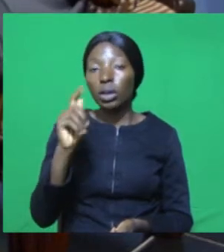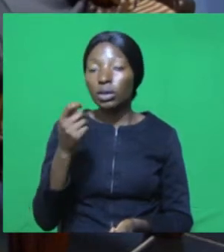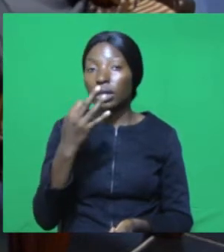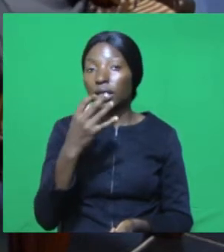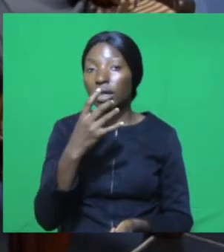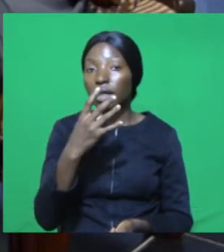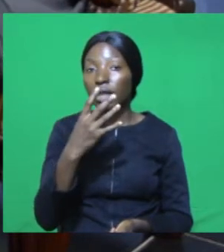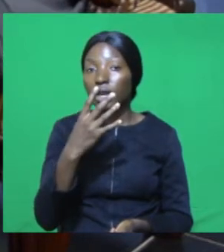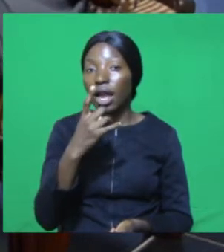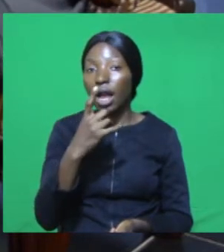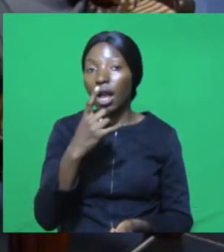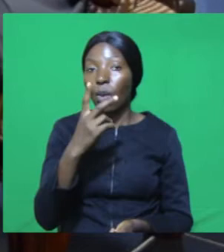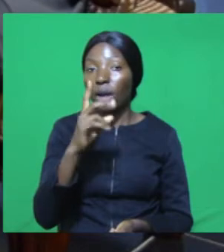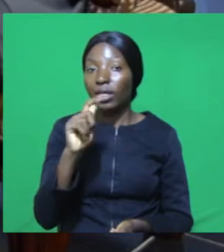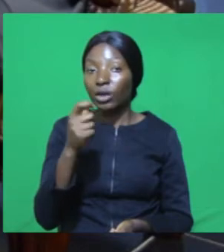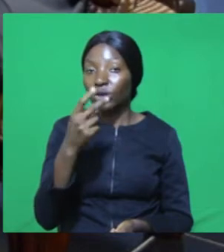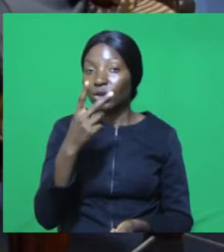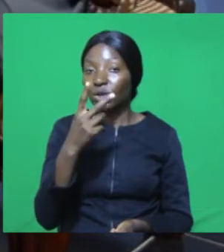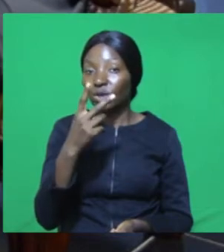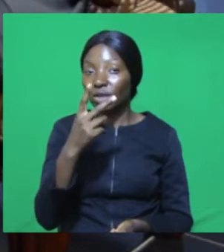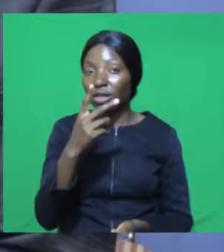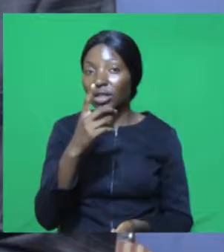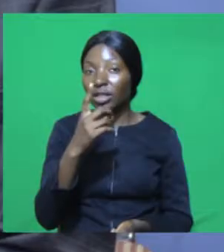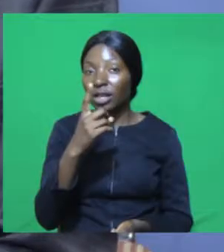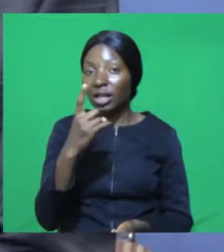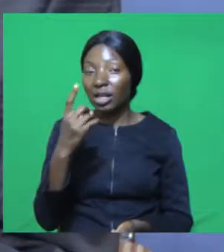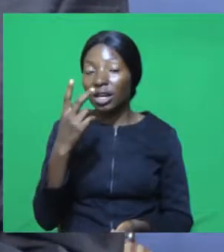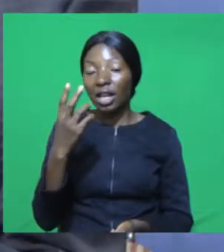2300 years dzinondoguma mugore ra